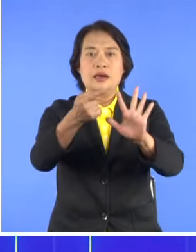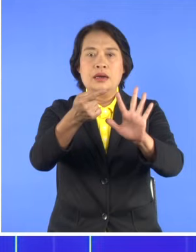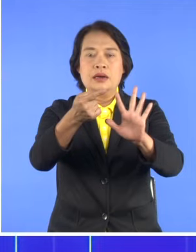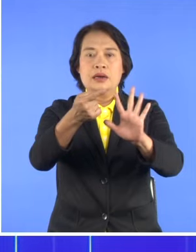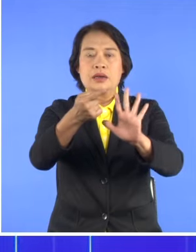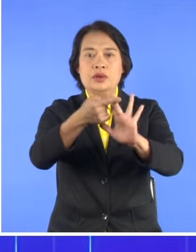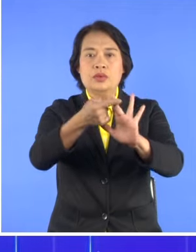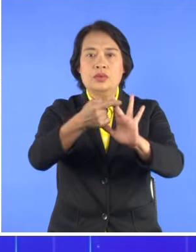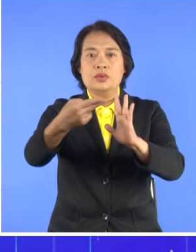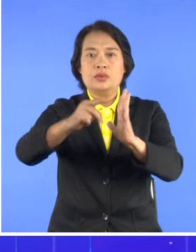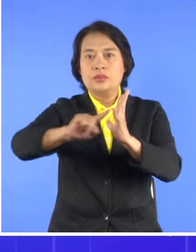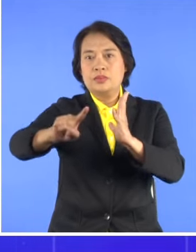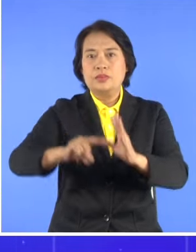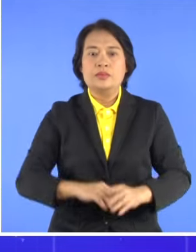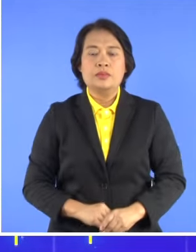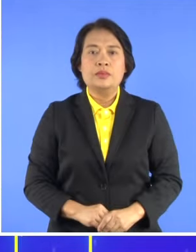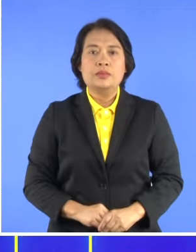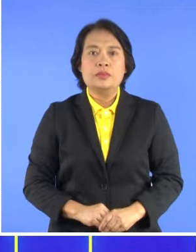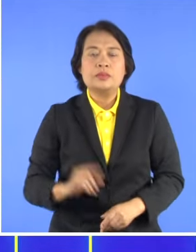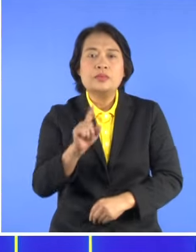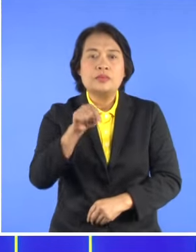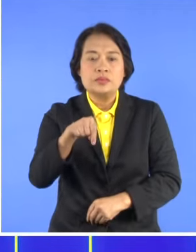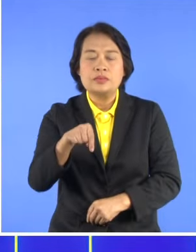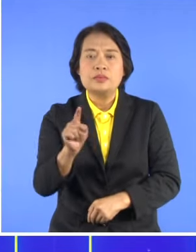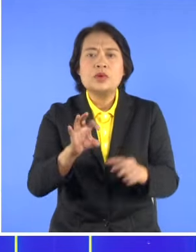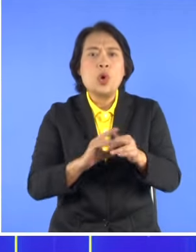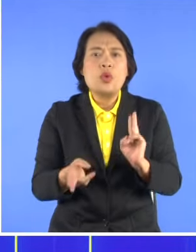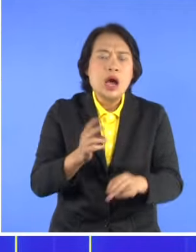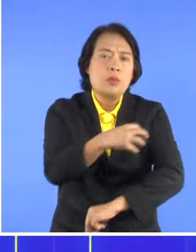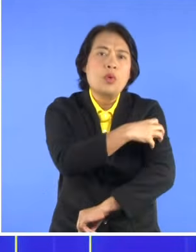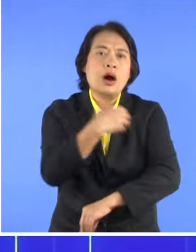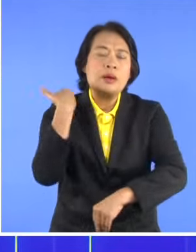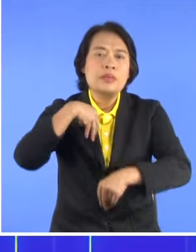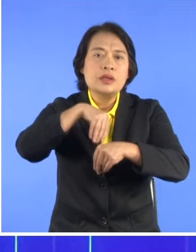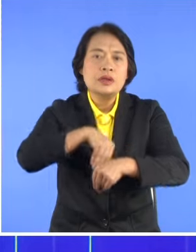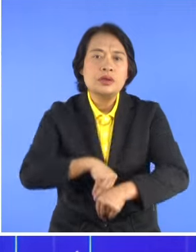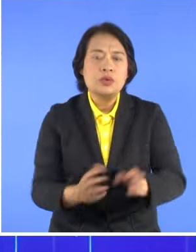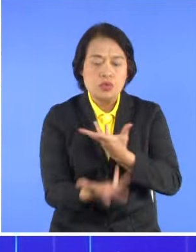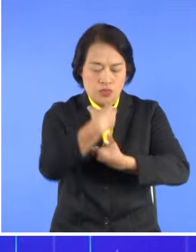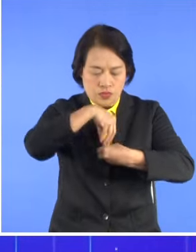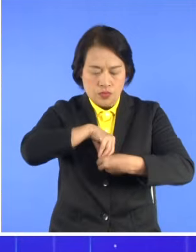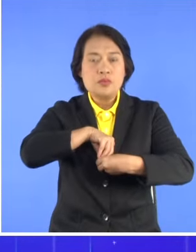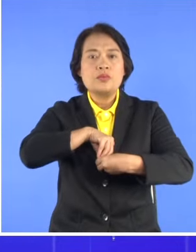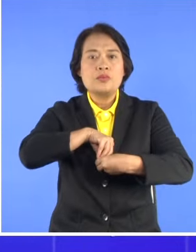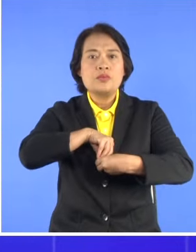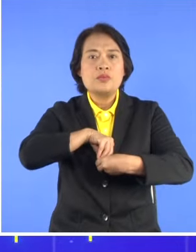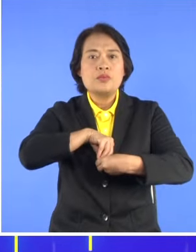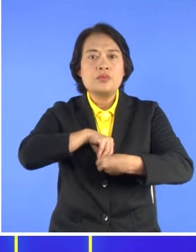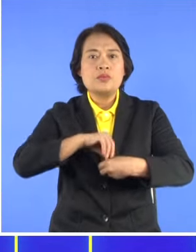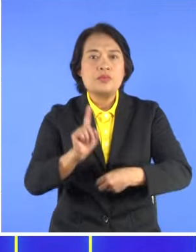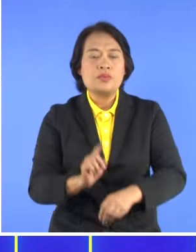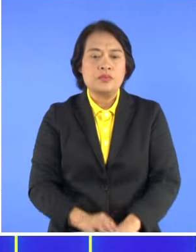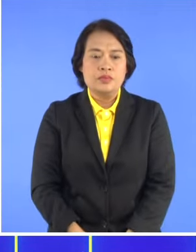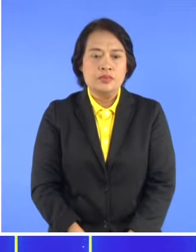ไงคือให้รู้เป็นคนที่มีลาบูบู้อยู่ในใจทุกวันนี้มันรบได้อ๋อรบได้ใช่มรบได้บได้อก็สักกันไป